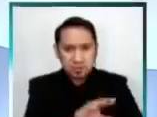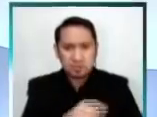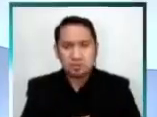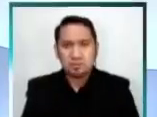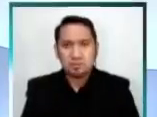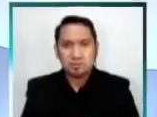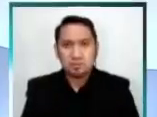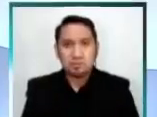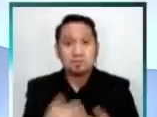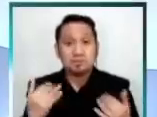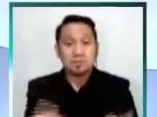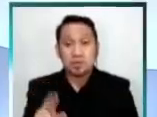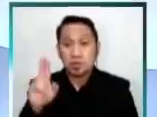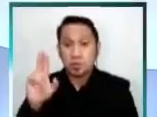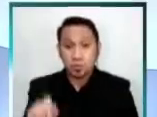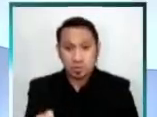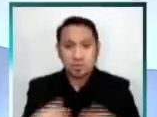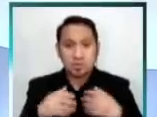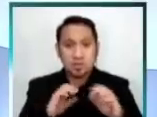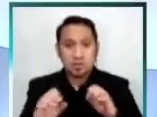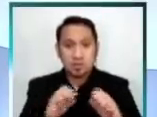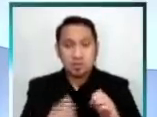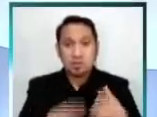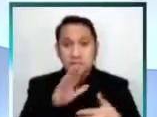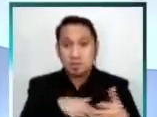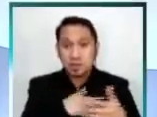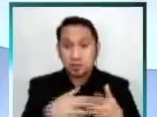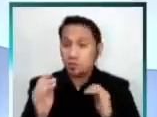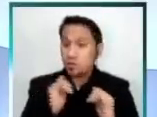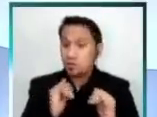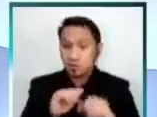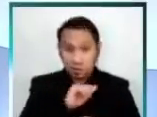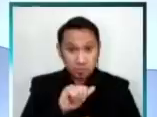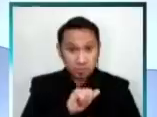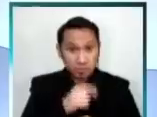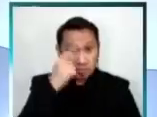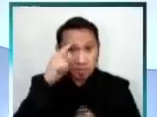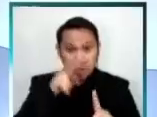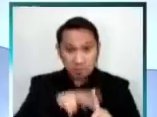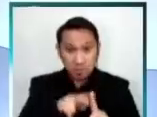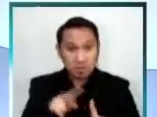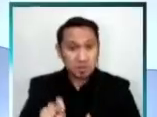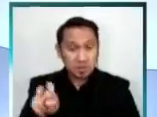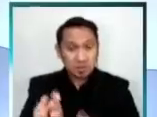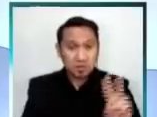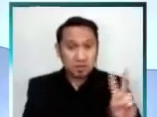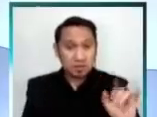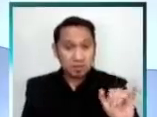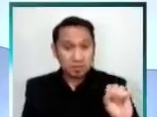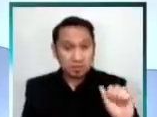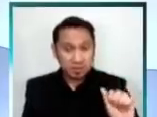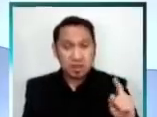Kinansela muna ng U.S. Embassy sa Pilipinas sa mga nakaschedule na interview appointment para sa mga nag-a-apply ng tourist at business visa hanggang January